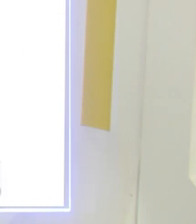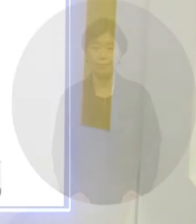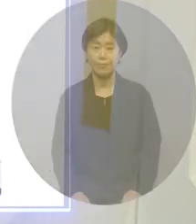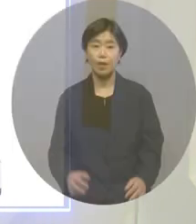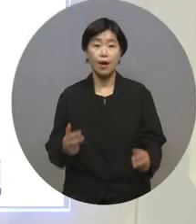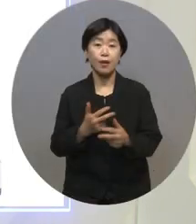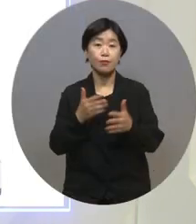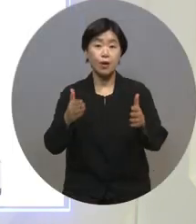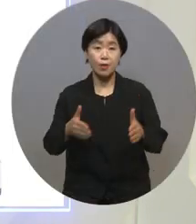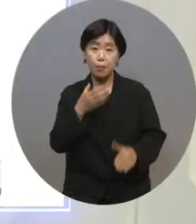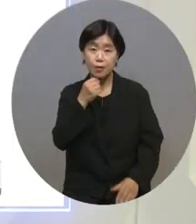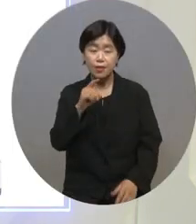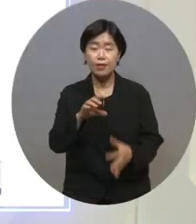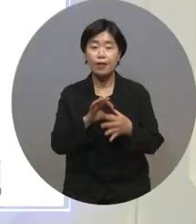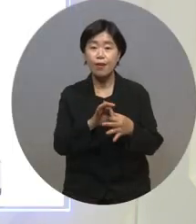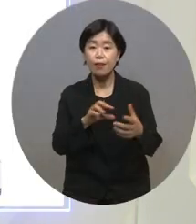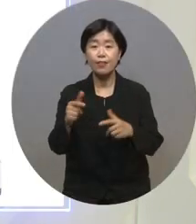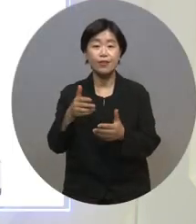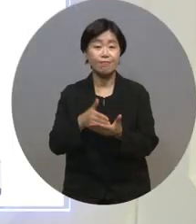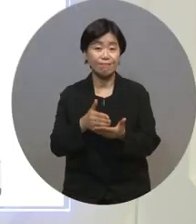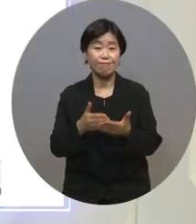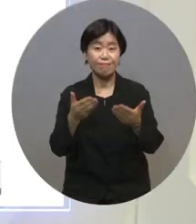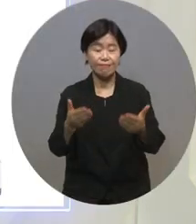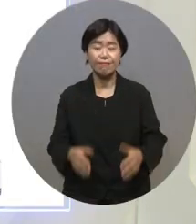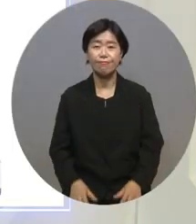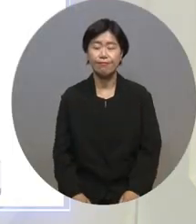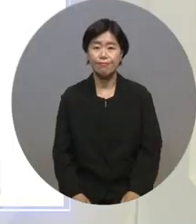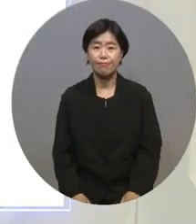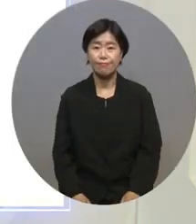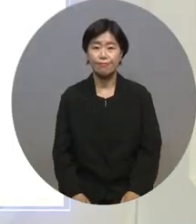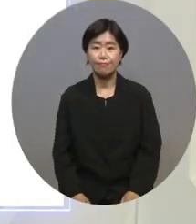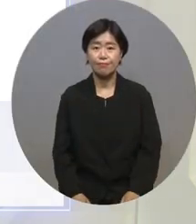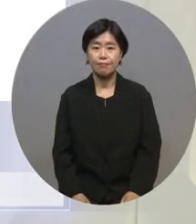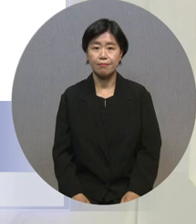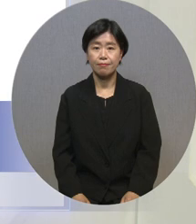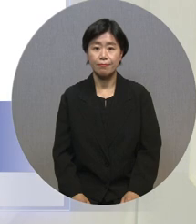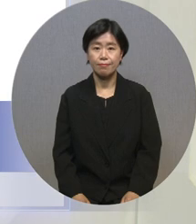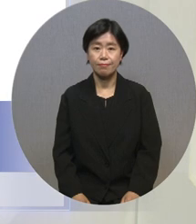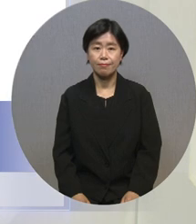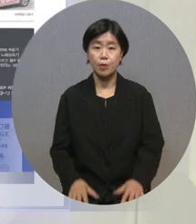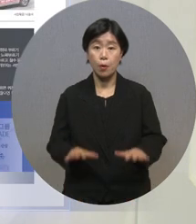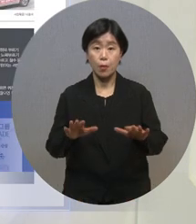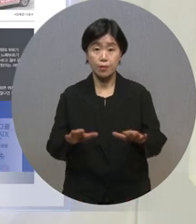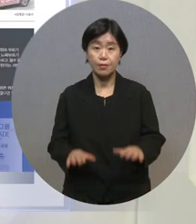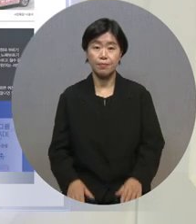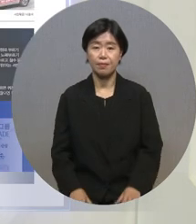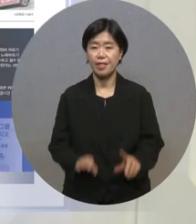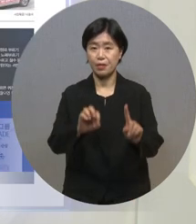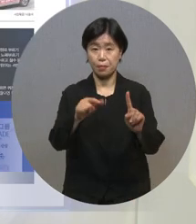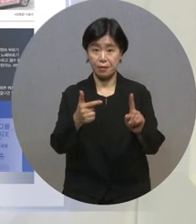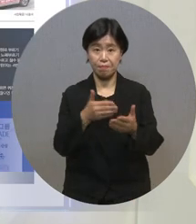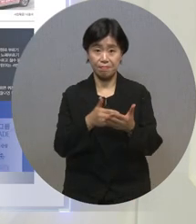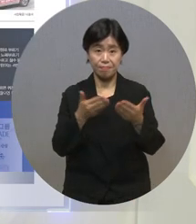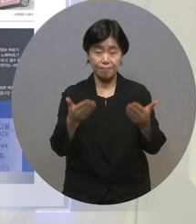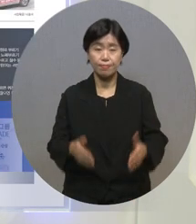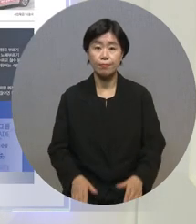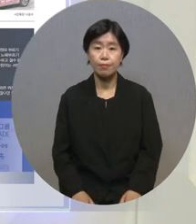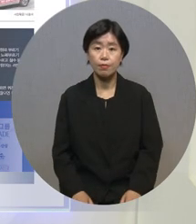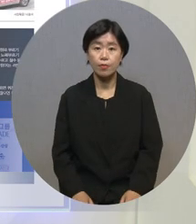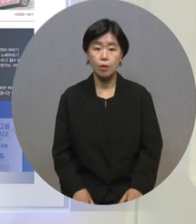한주간의 복직의 소식을 장애인 신문과 함께 만나봅니다 먼저 오늘 장애인 신문 1면입니다